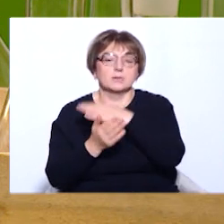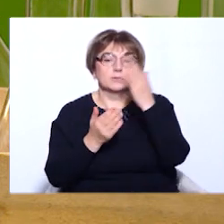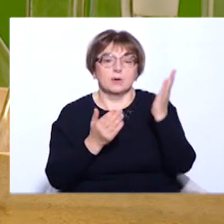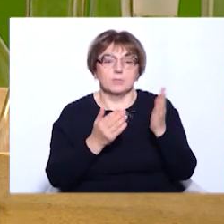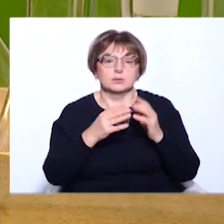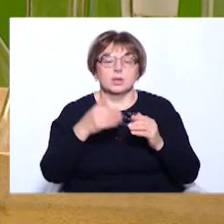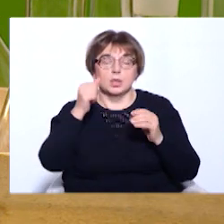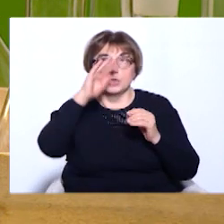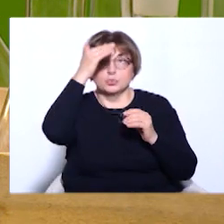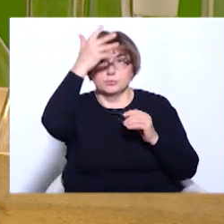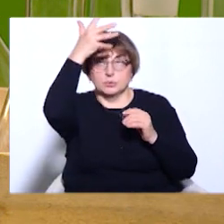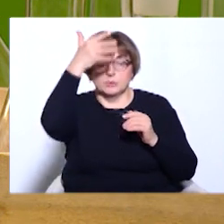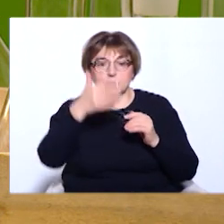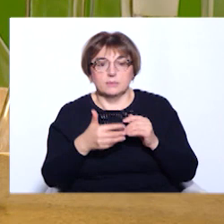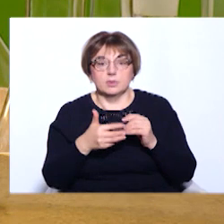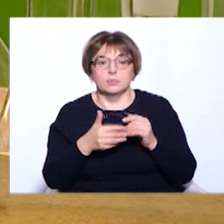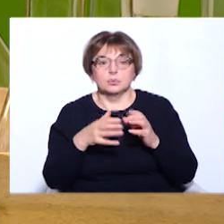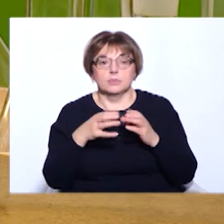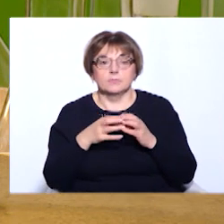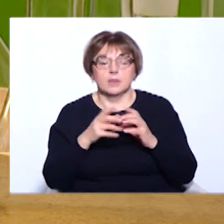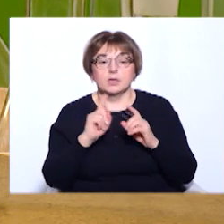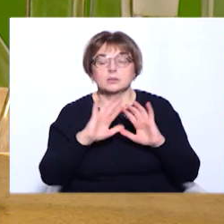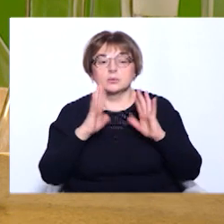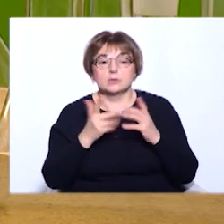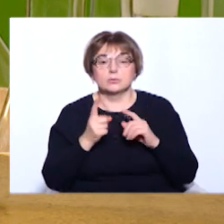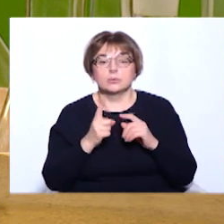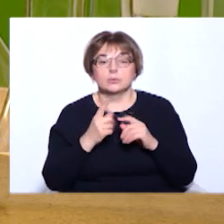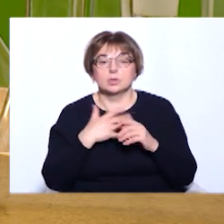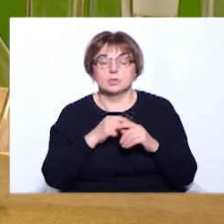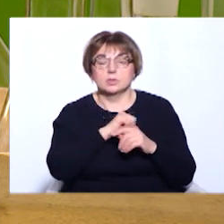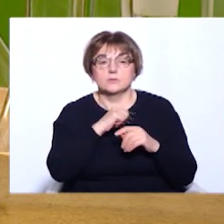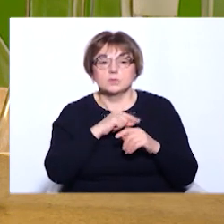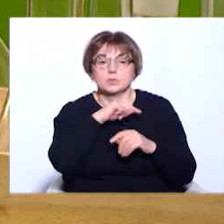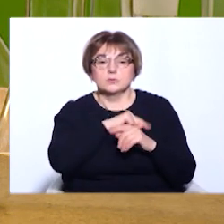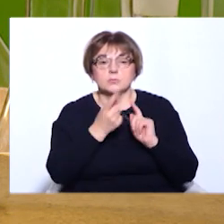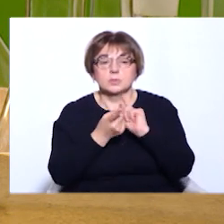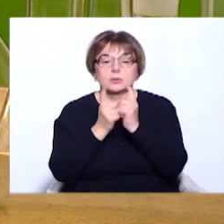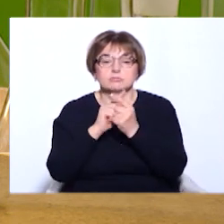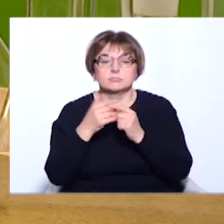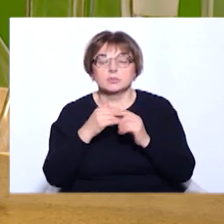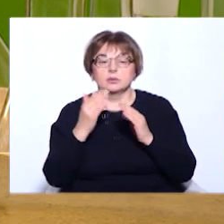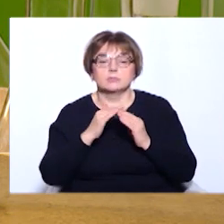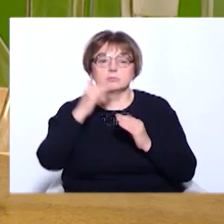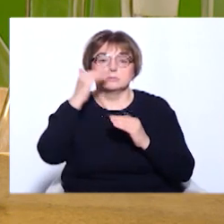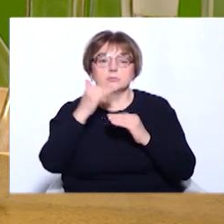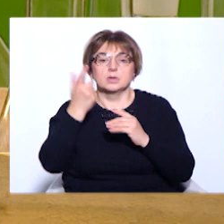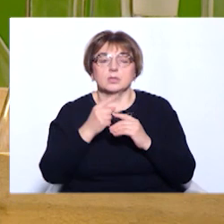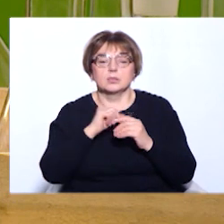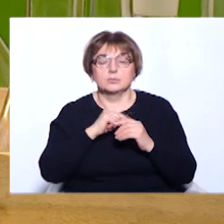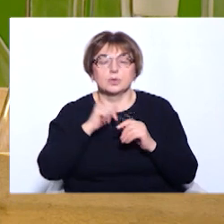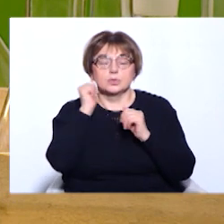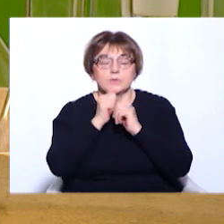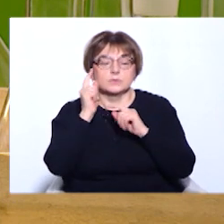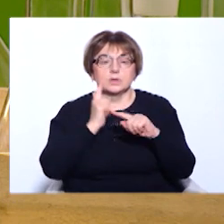და ჯგუფში ზემოდან ქვემოთ. რა განაპირობებს მეტალური თვისებების ზრდას? მეტალებს გარეშრეზე ყოველთვის აქვს